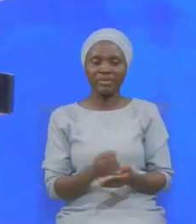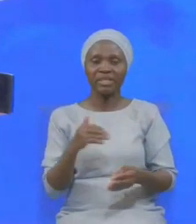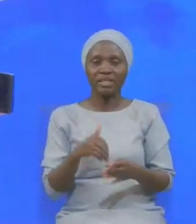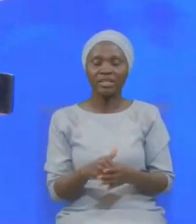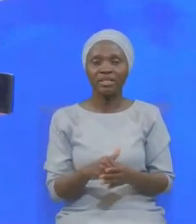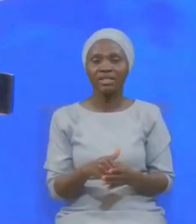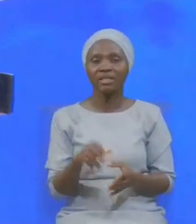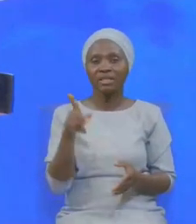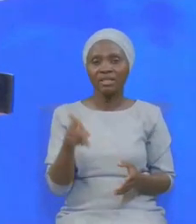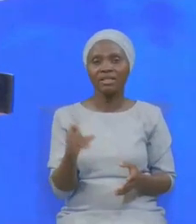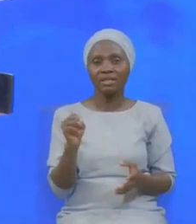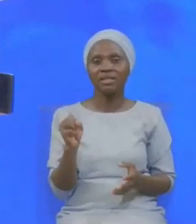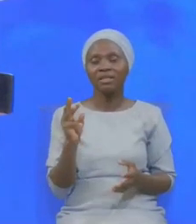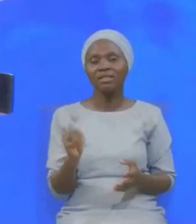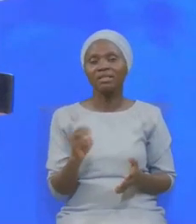Psaume 113.